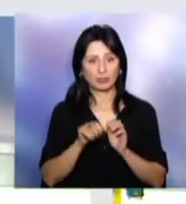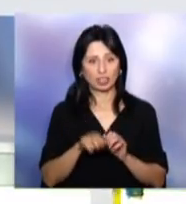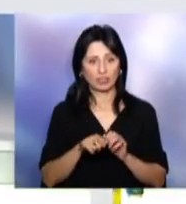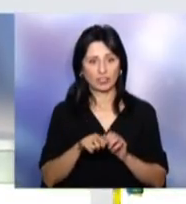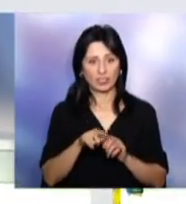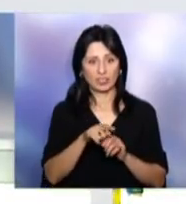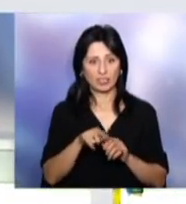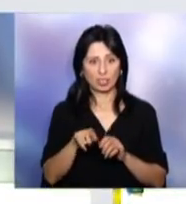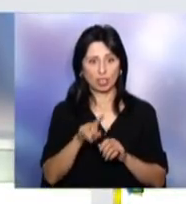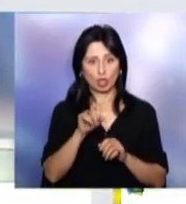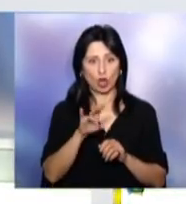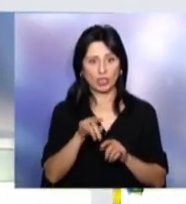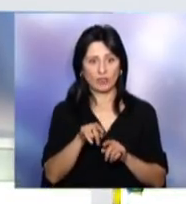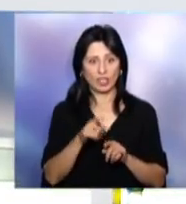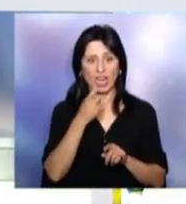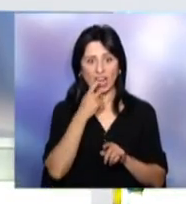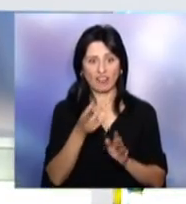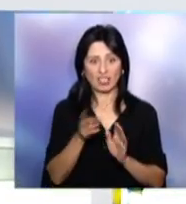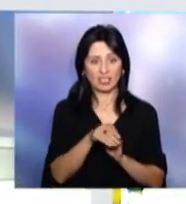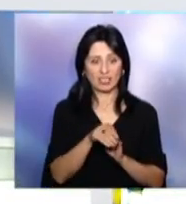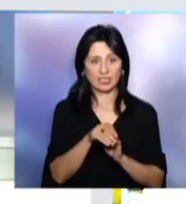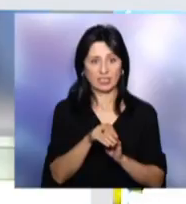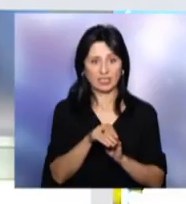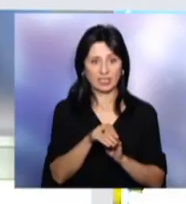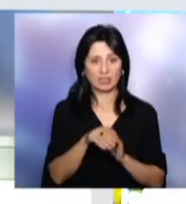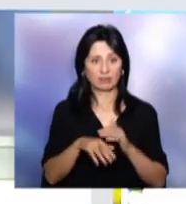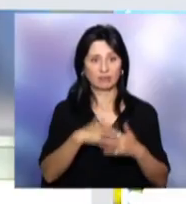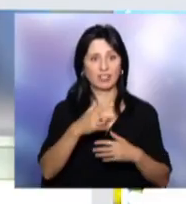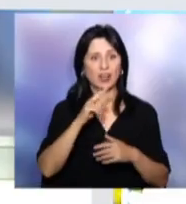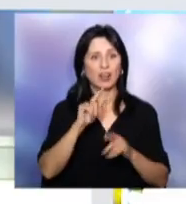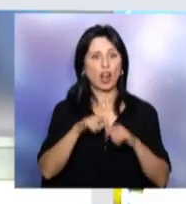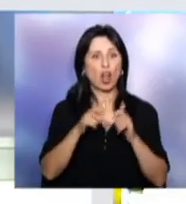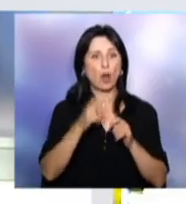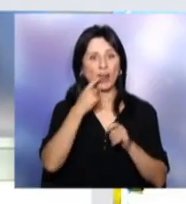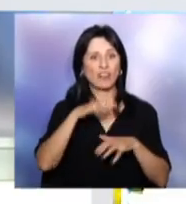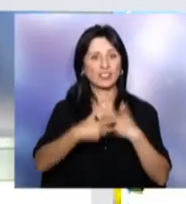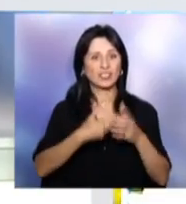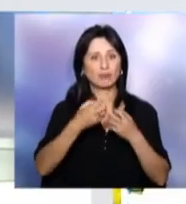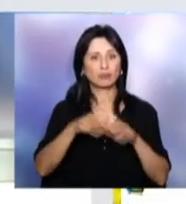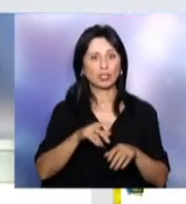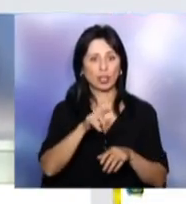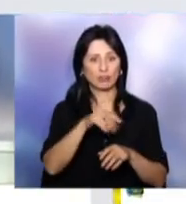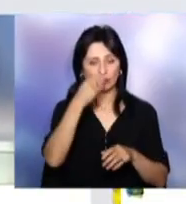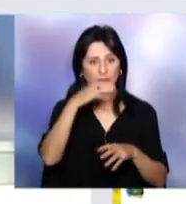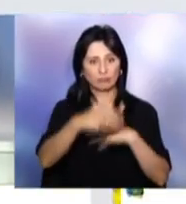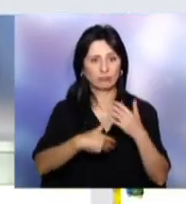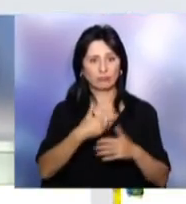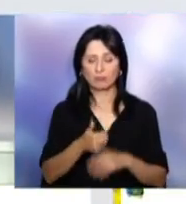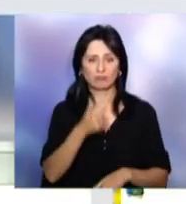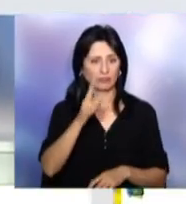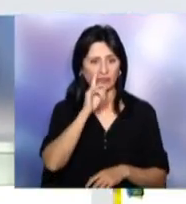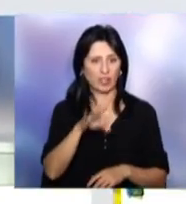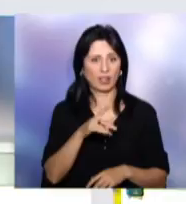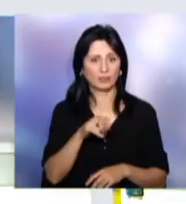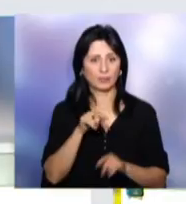შეგვიძლია ეს ზონა გავაძლიეროთ აგრეთვე კვერცხით და მამაპაპური რეცეპტი მწვანელობიო კვერცხთან და კონდართან, რეჰანთან. ეს თქვენთვისაც კარგად